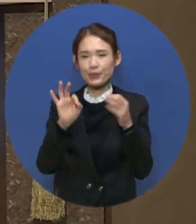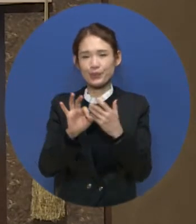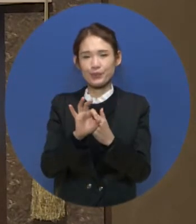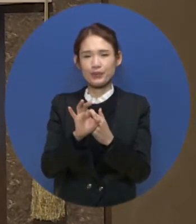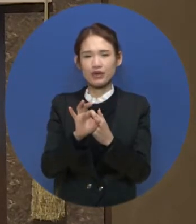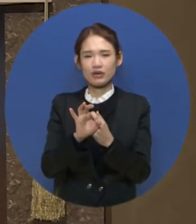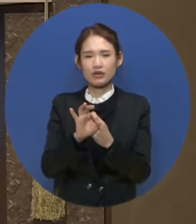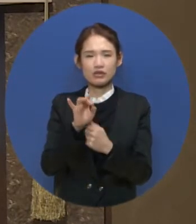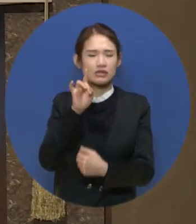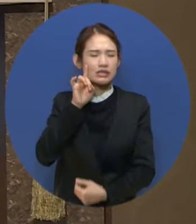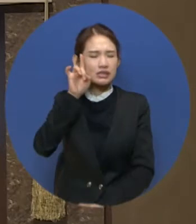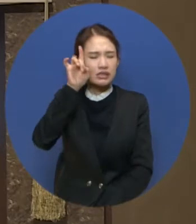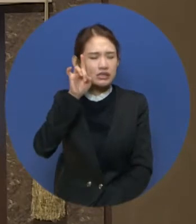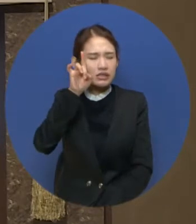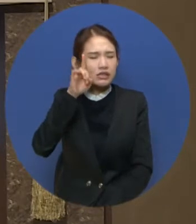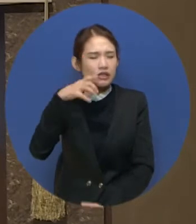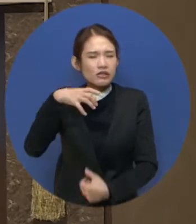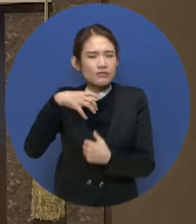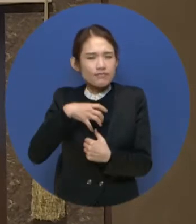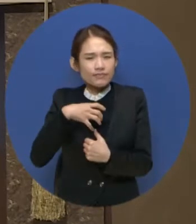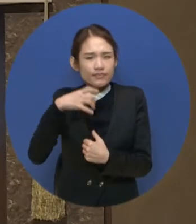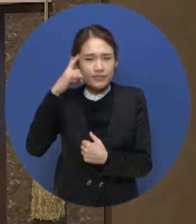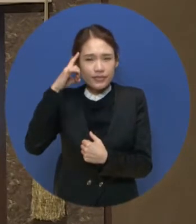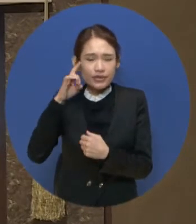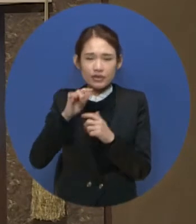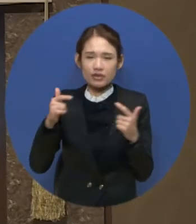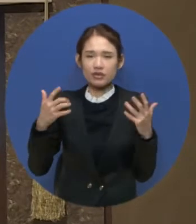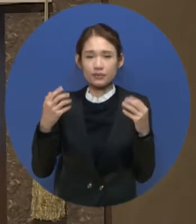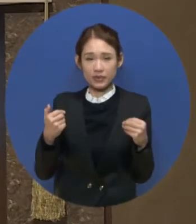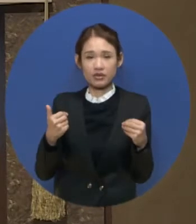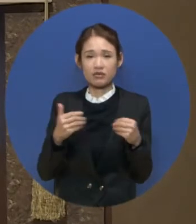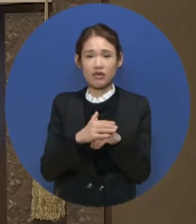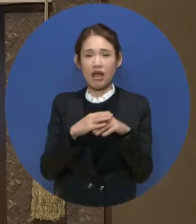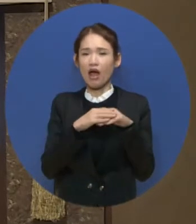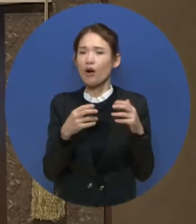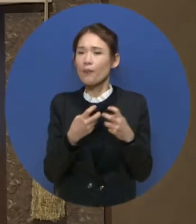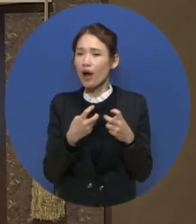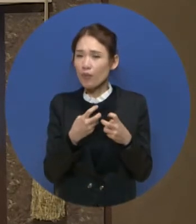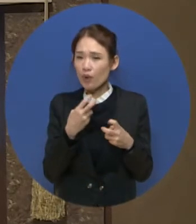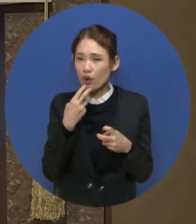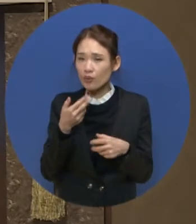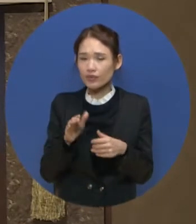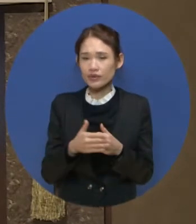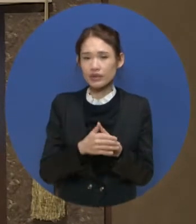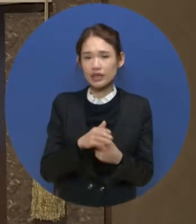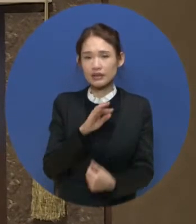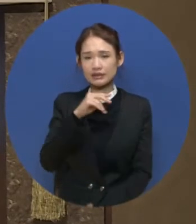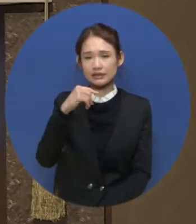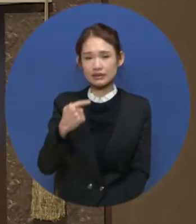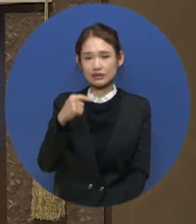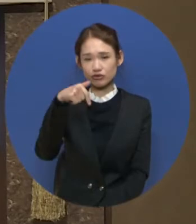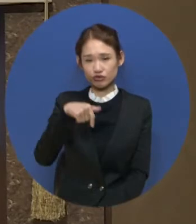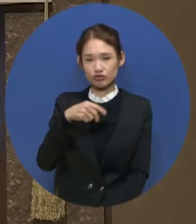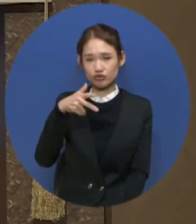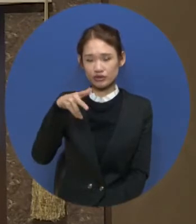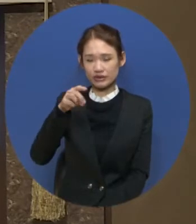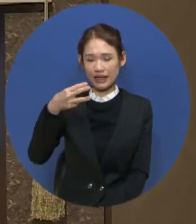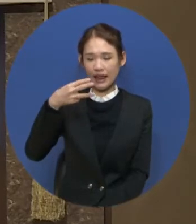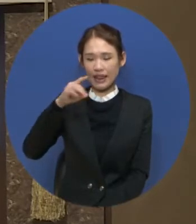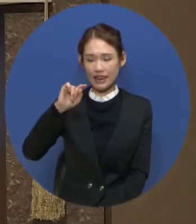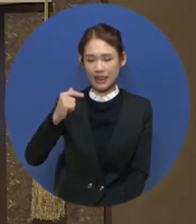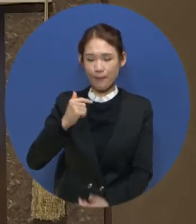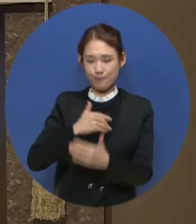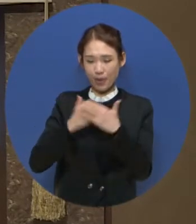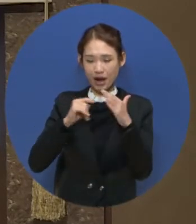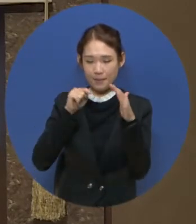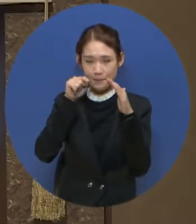알게 모르게 스트레스나 압박감을 많이 받거든요. 근데 이걸 풀 길이 없는데, 이 스누젤렌 방에 들어가면